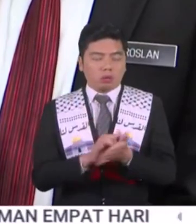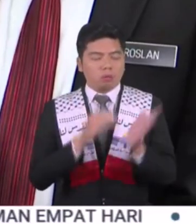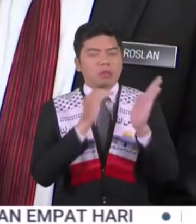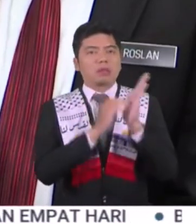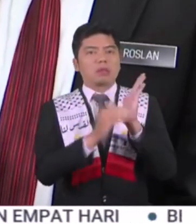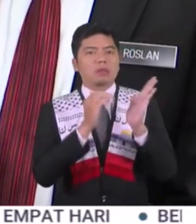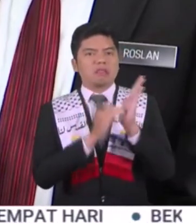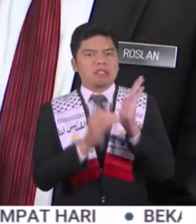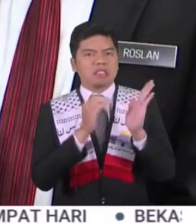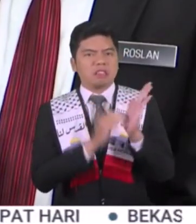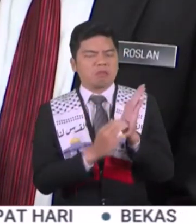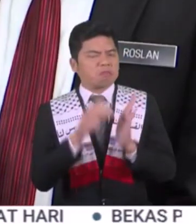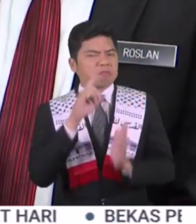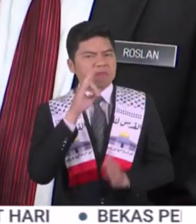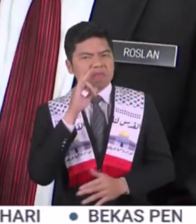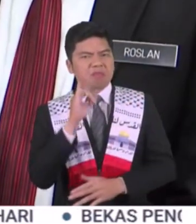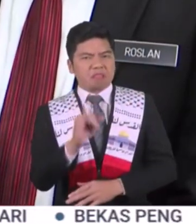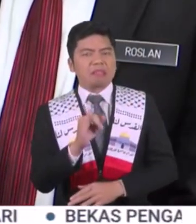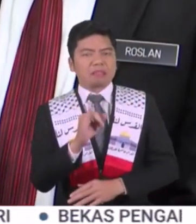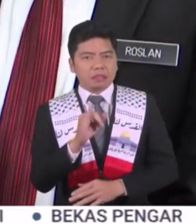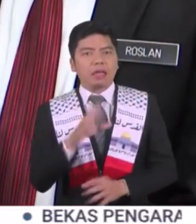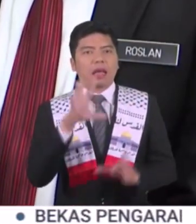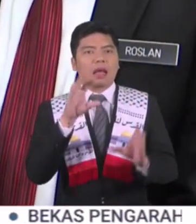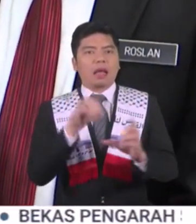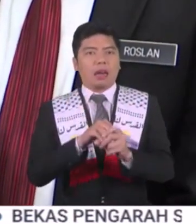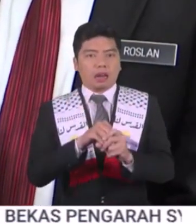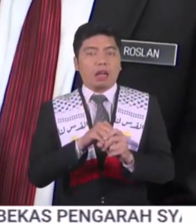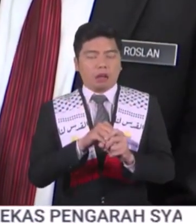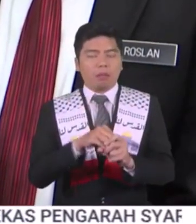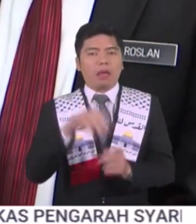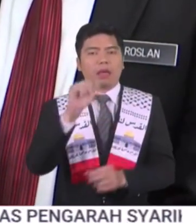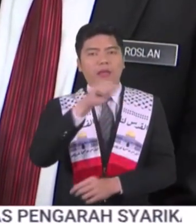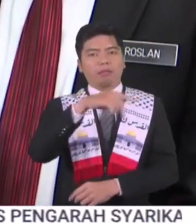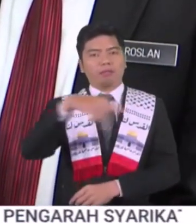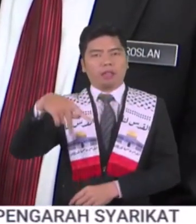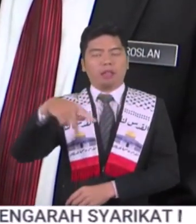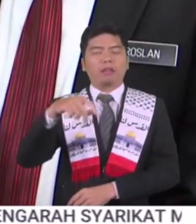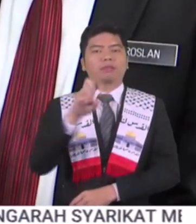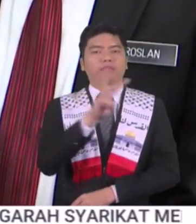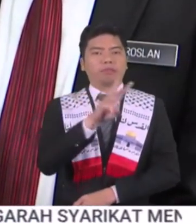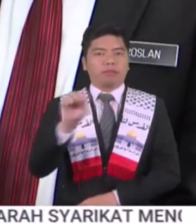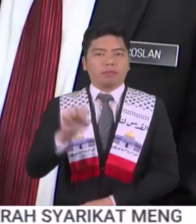lontar komen jelik dan bersifat ekstrim di platform itu termasuk di aplikasi WhatsApp.